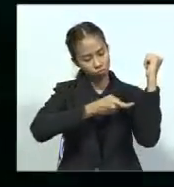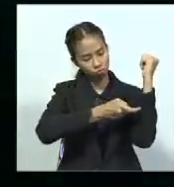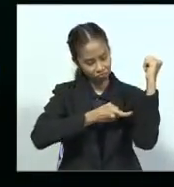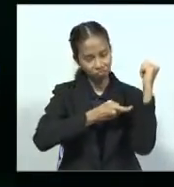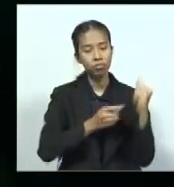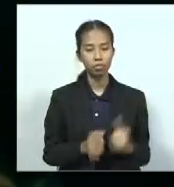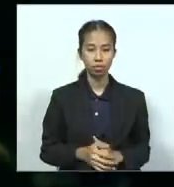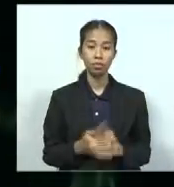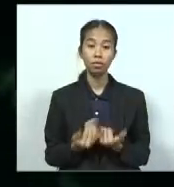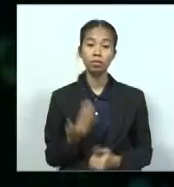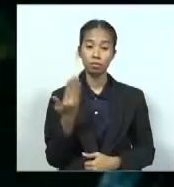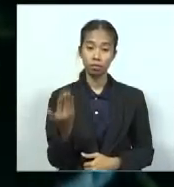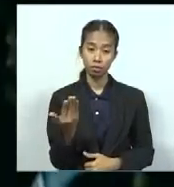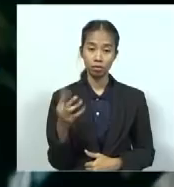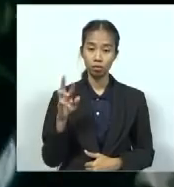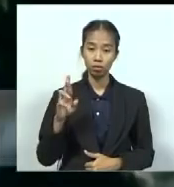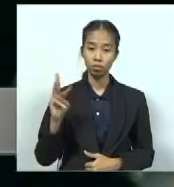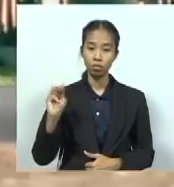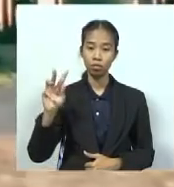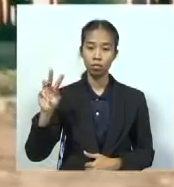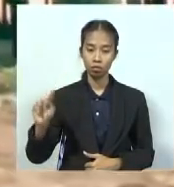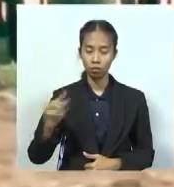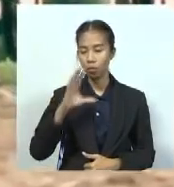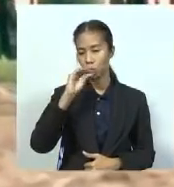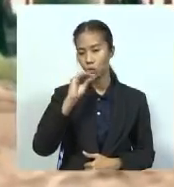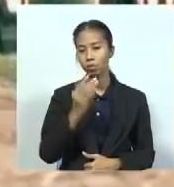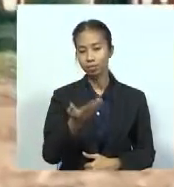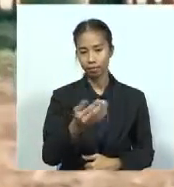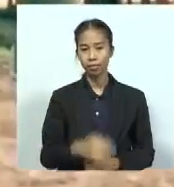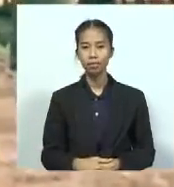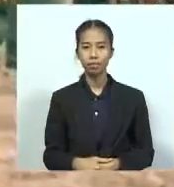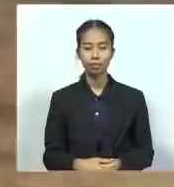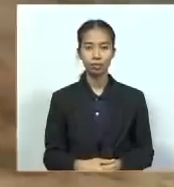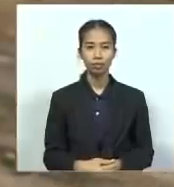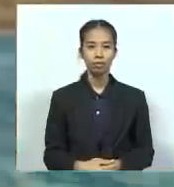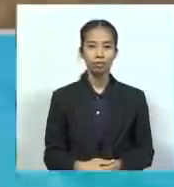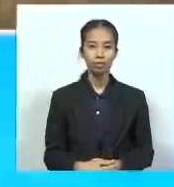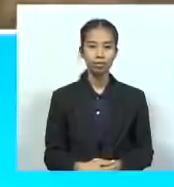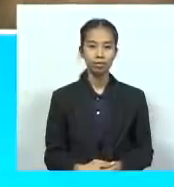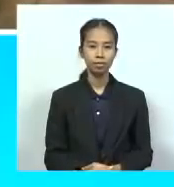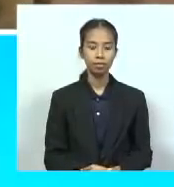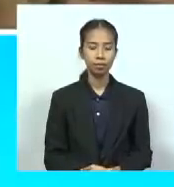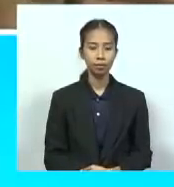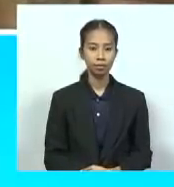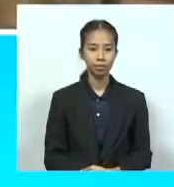งข่าวดีค่ะไปฟังเสียงรัฐมนตรีว่าการกระทรวงเกษตรและสหกรณ์กันค่ะ